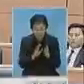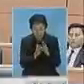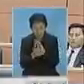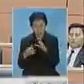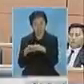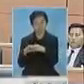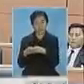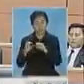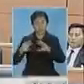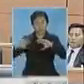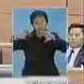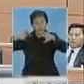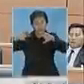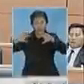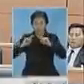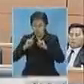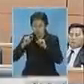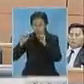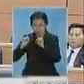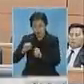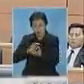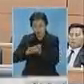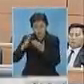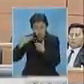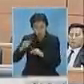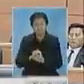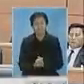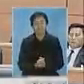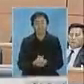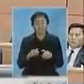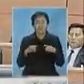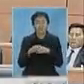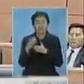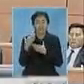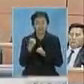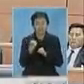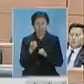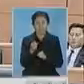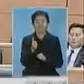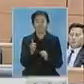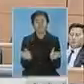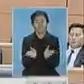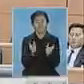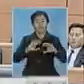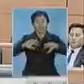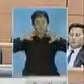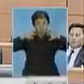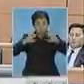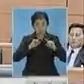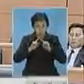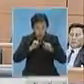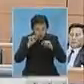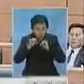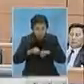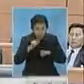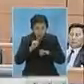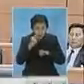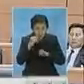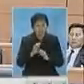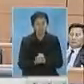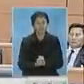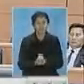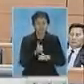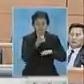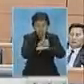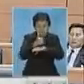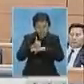การเมืองเอาพรรคประชาธิปัตย์เป็นรัฐบาลรับปากกันแล้วแกนนำ